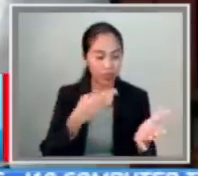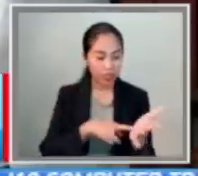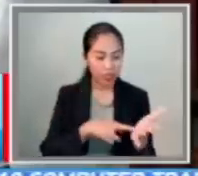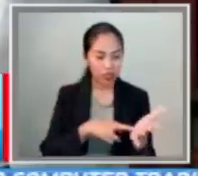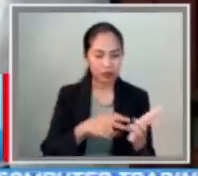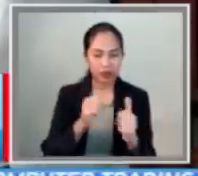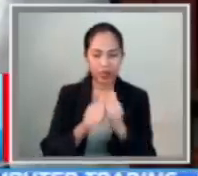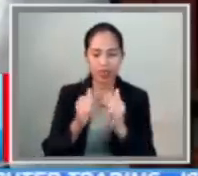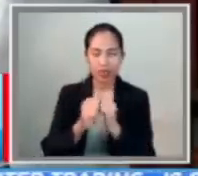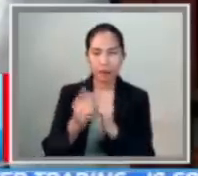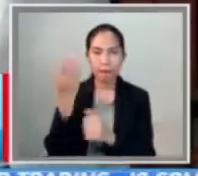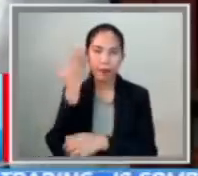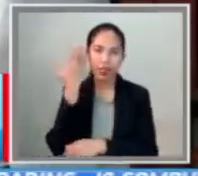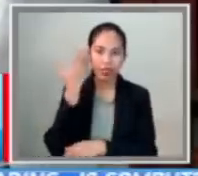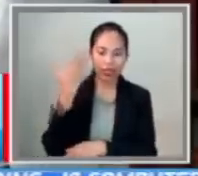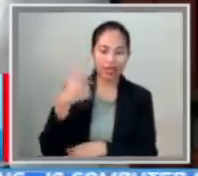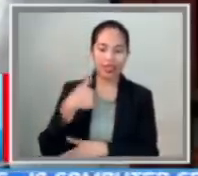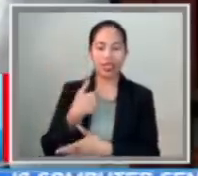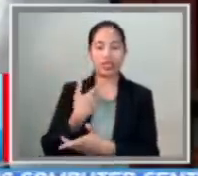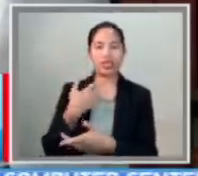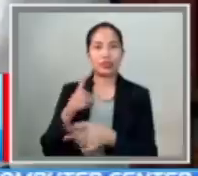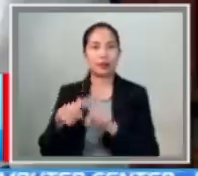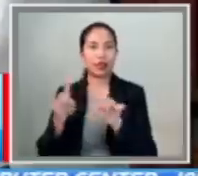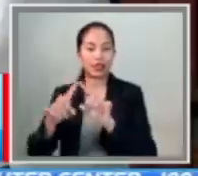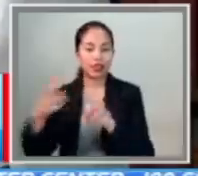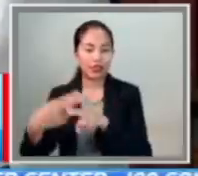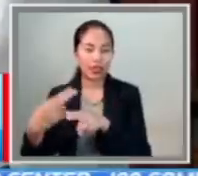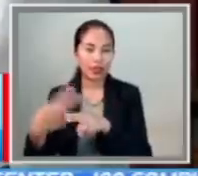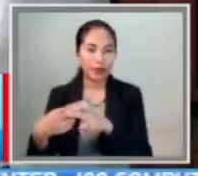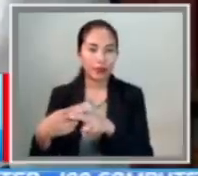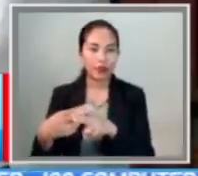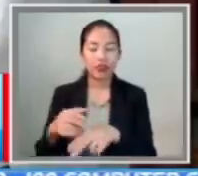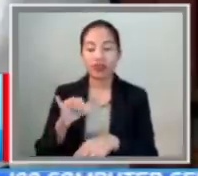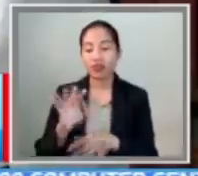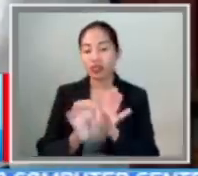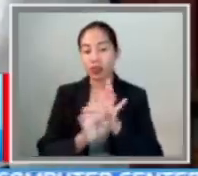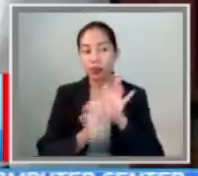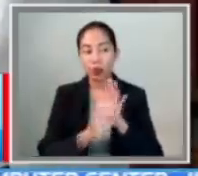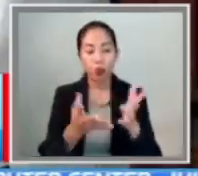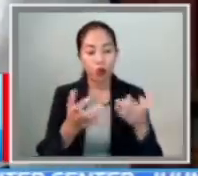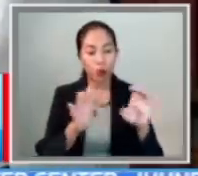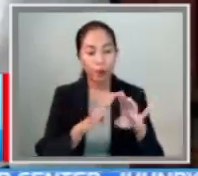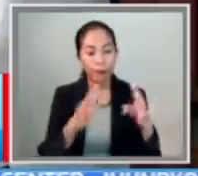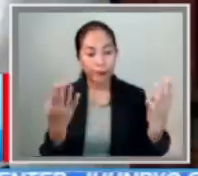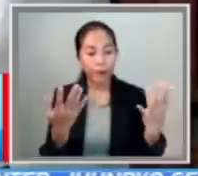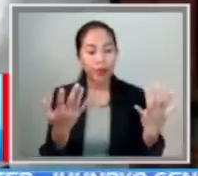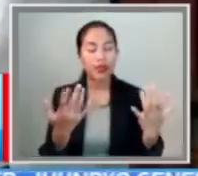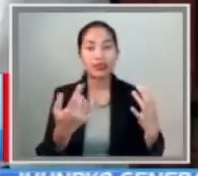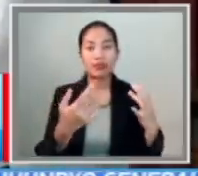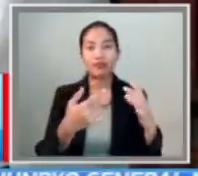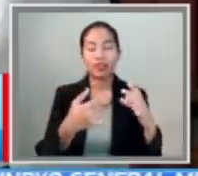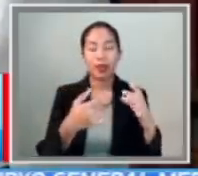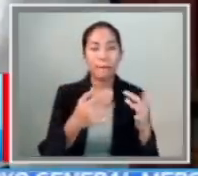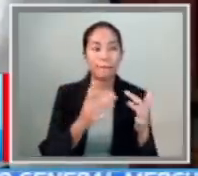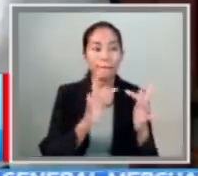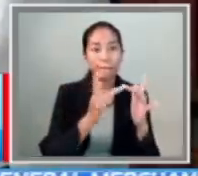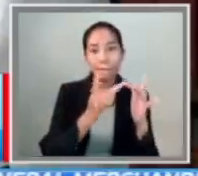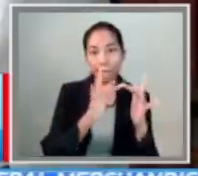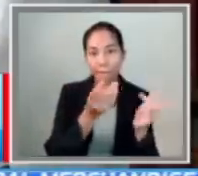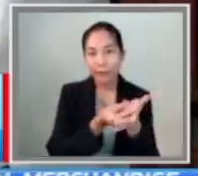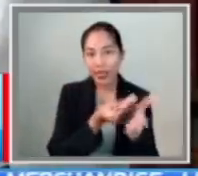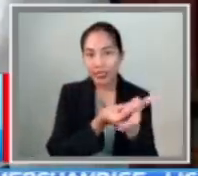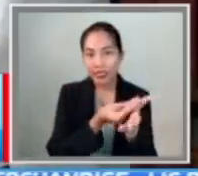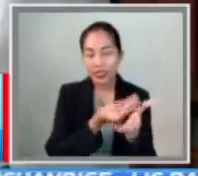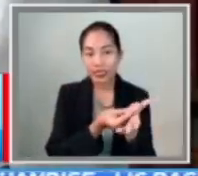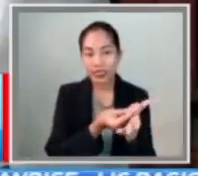ibang tao, let's say you want to open an online e-wallet, yes. Ang e-wallet magiging